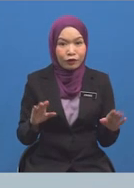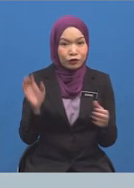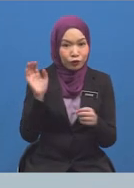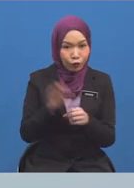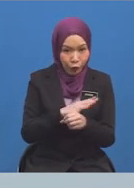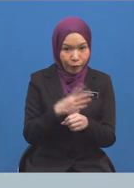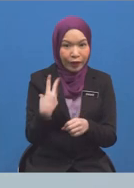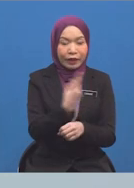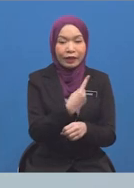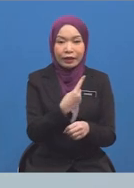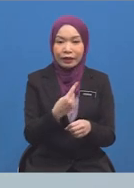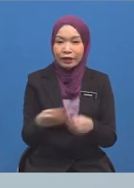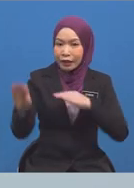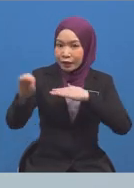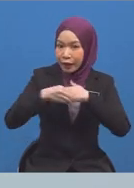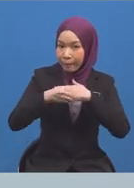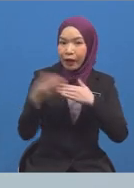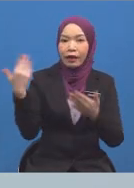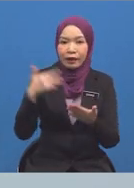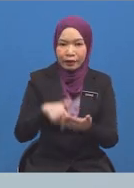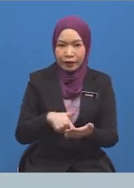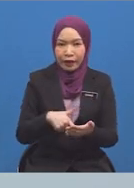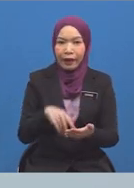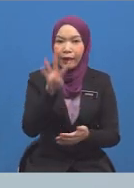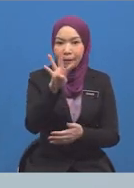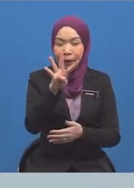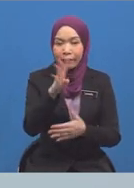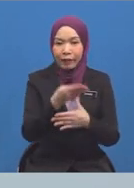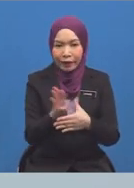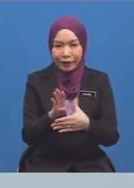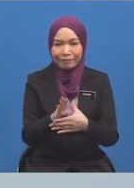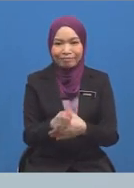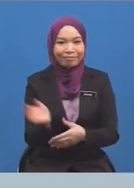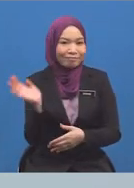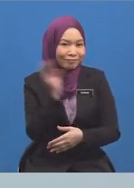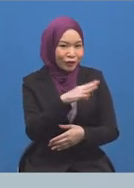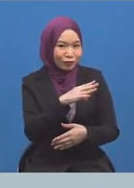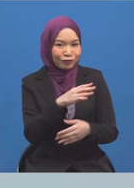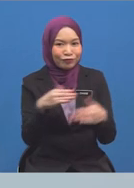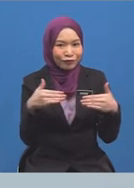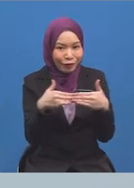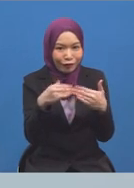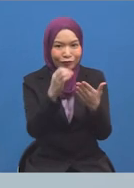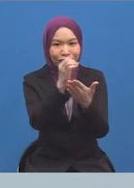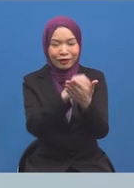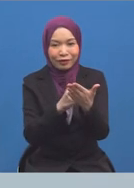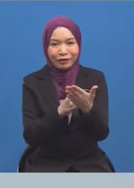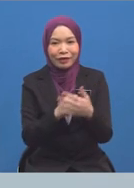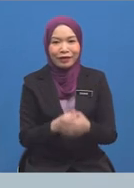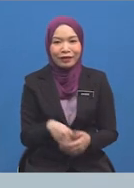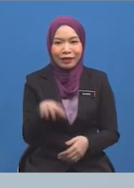tambah lagi empat bahagian h.jum Sabo Menoreh 5